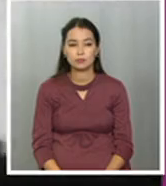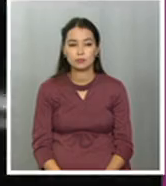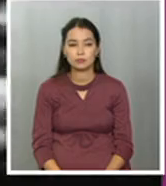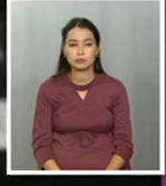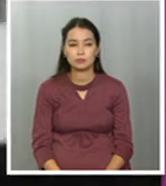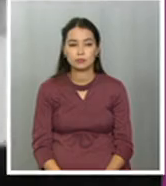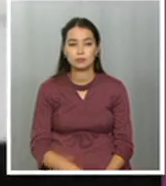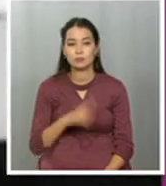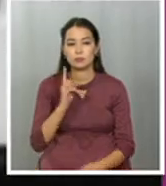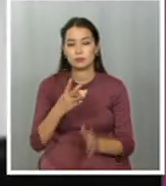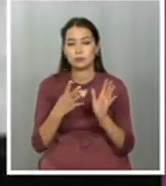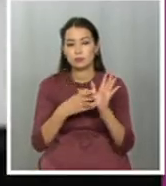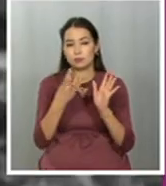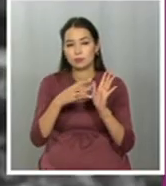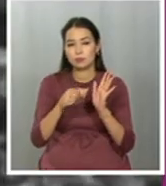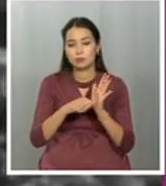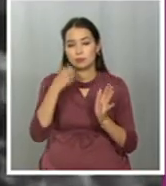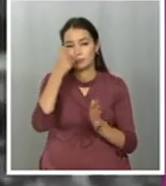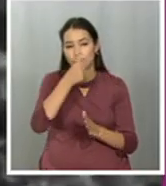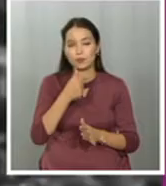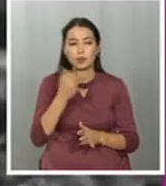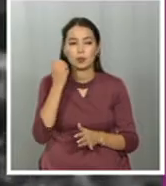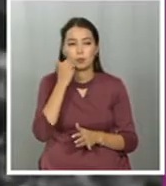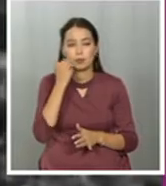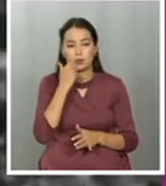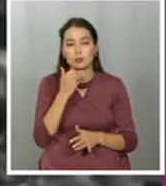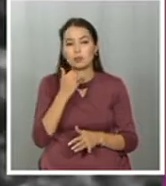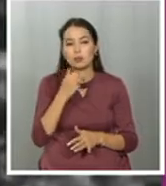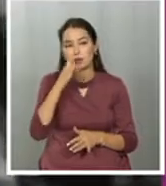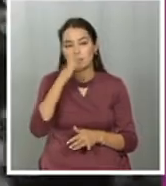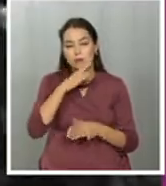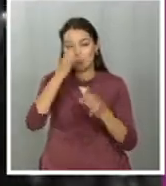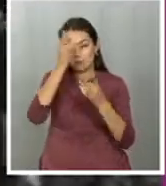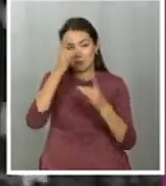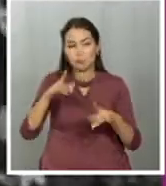Мың 1936 жылы Мәскеуде қазақ мәдениетінің 10 күнді өді.